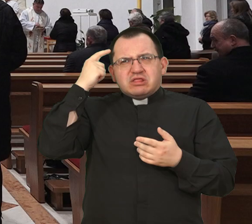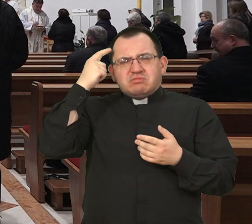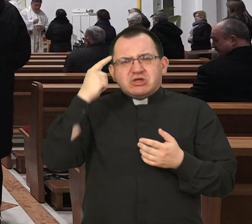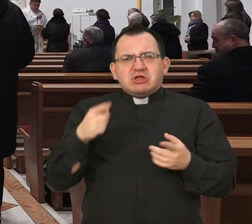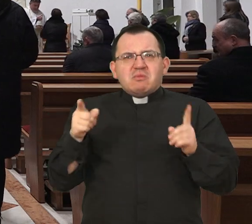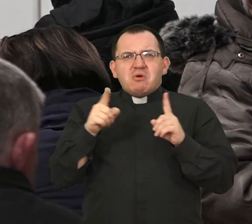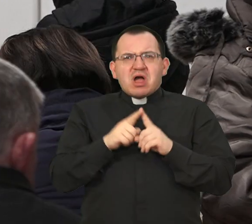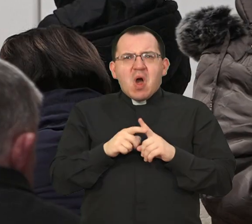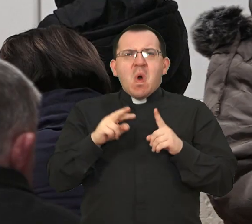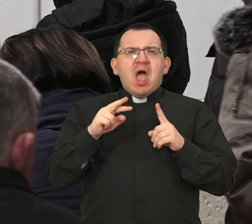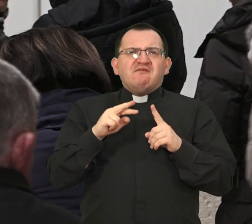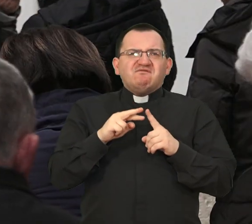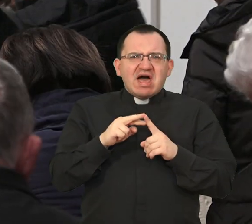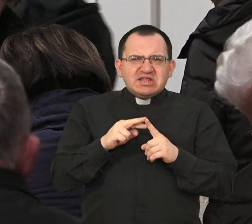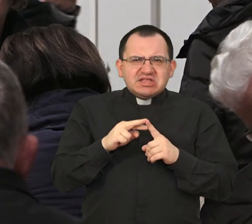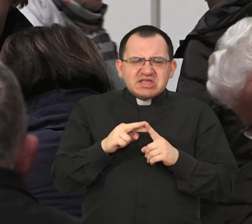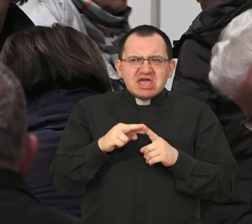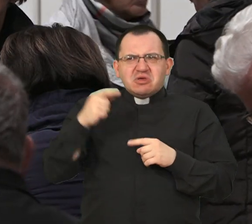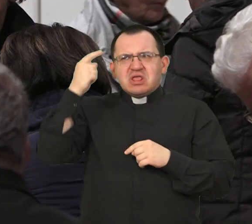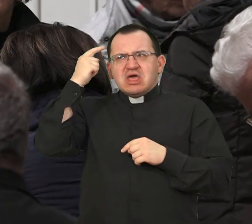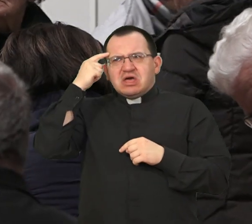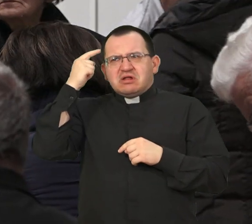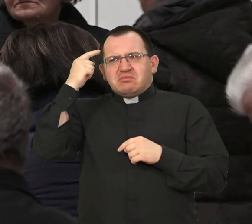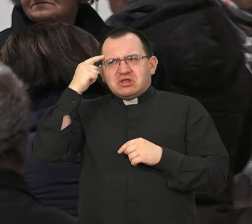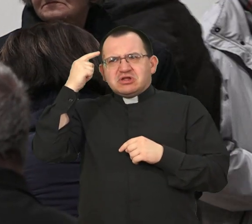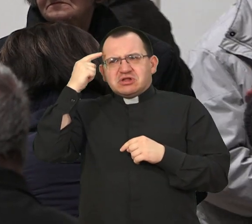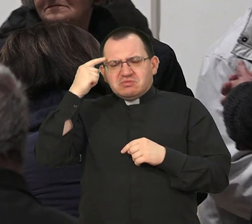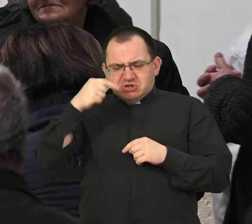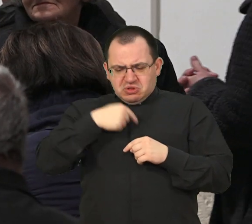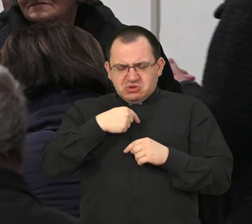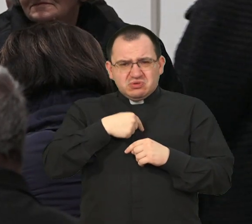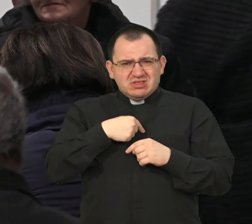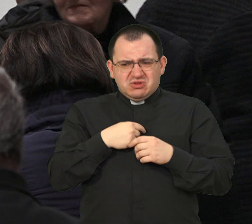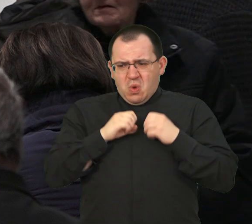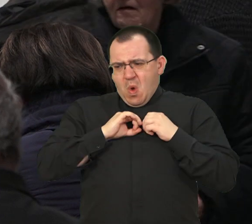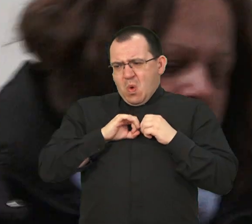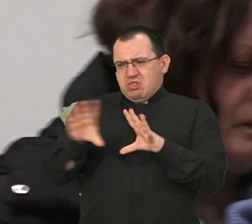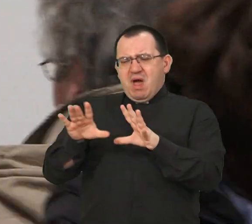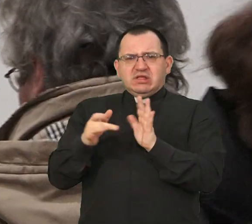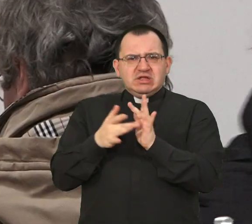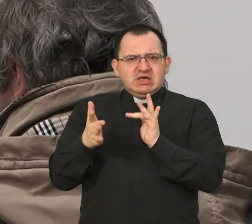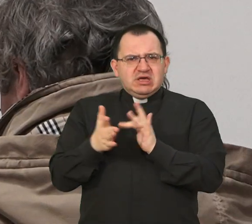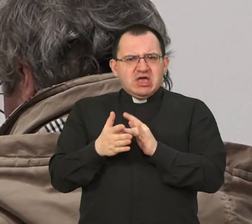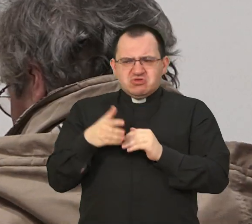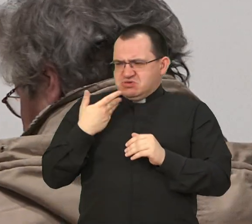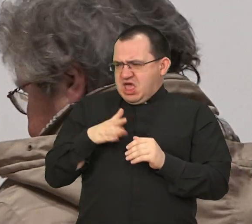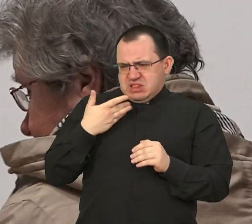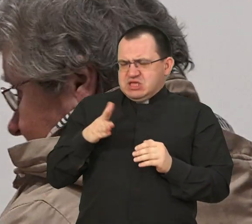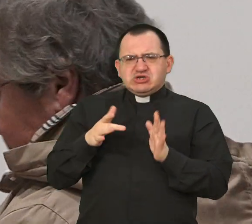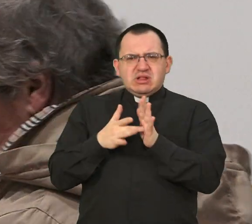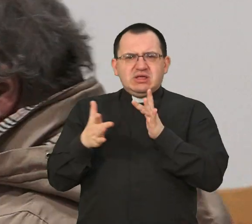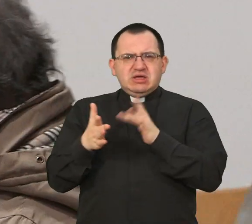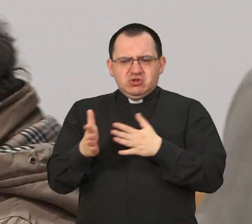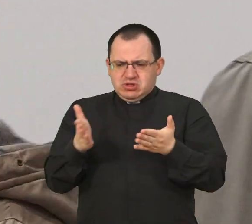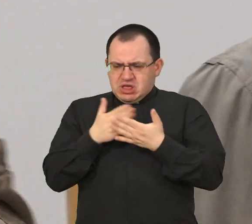su mudrujući zapravo polako u svojemu srcu odbacivali Isusa, zatvarali svoje srce za njega i za